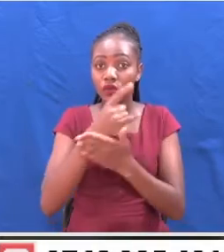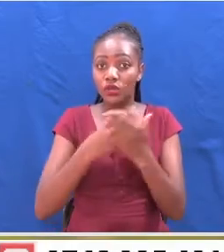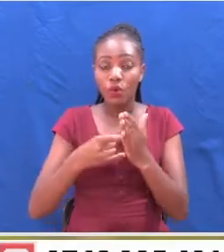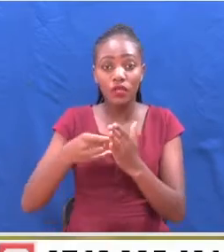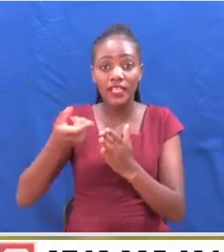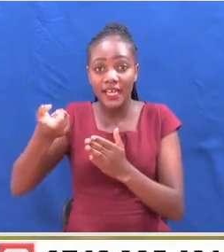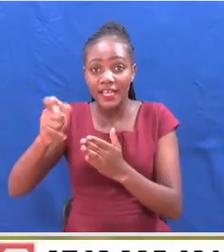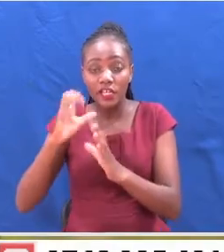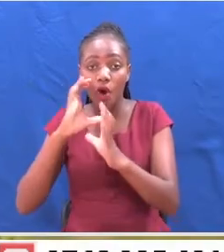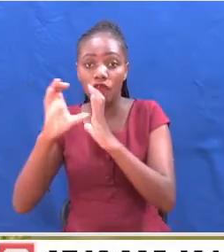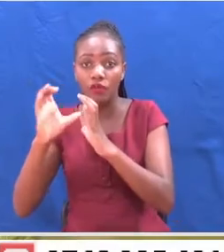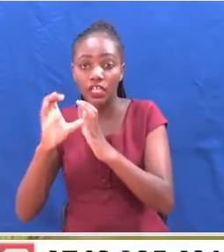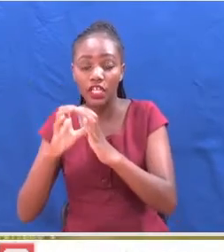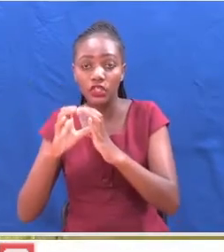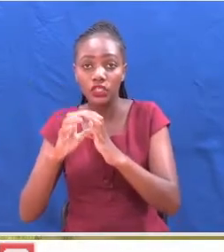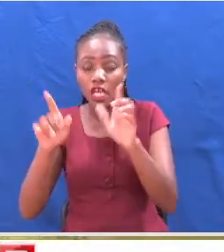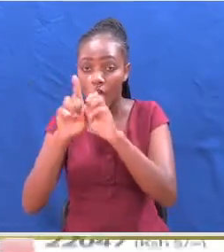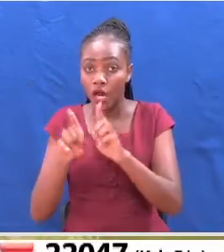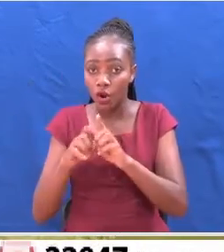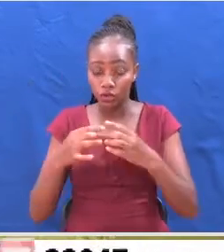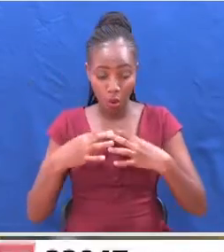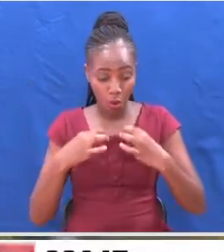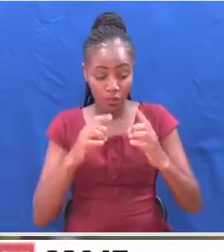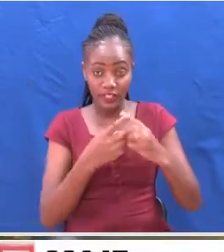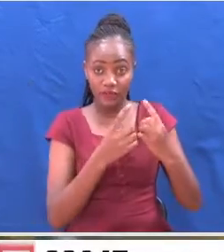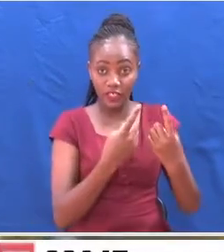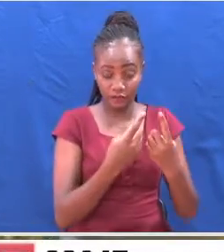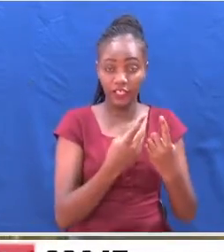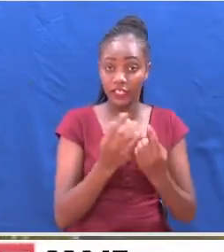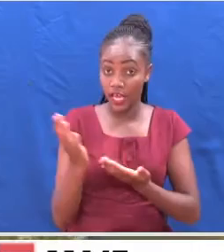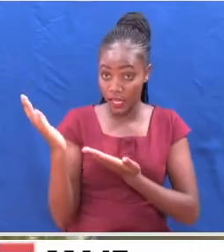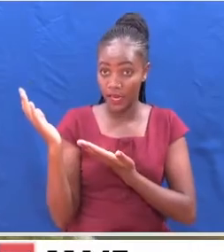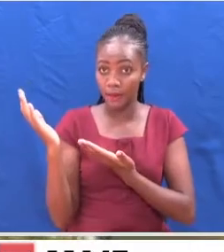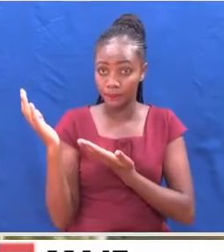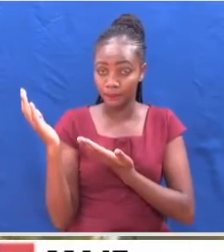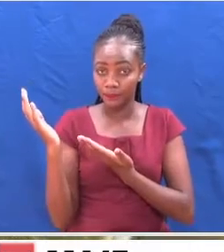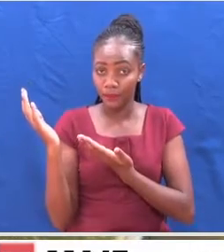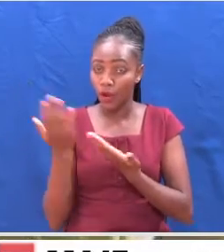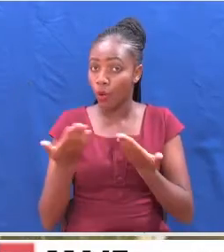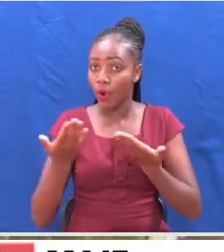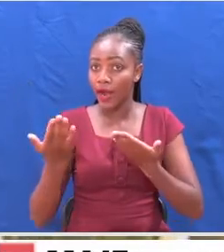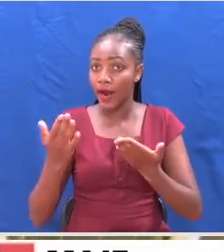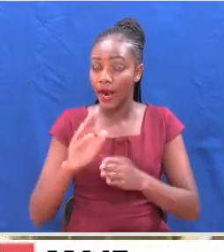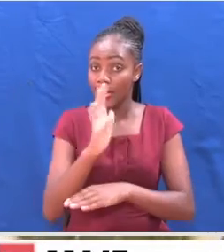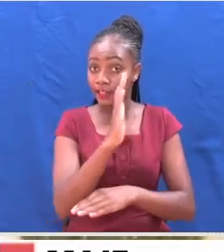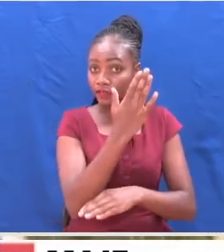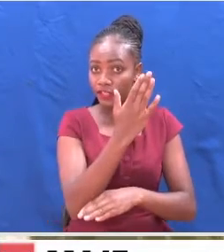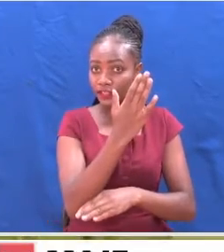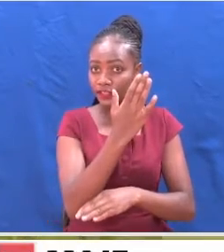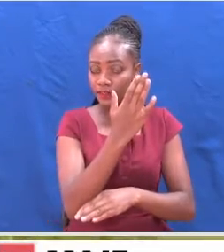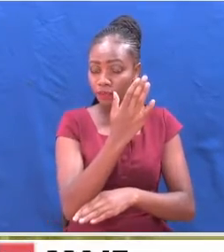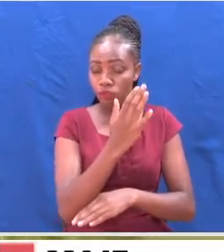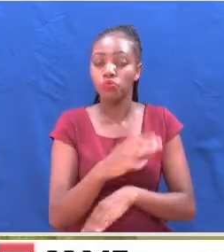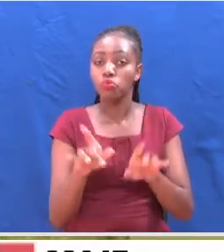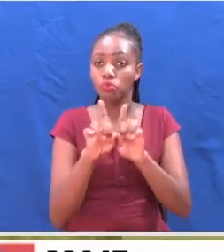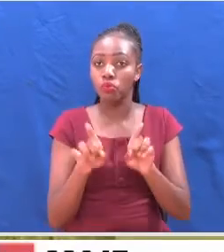ya mawasiliano, magwanda ya kijeshi pamoja na grenade ni miongoni mwa vifaa vilivyopatikana katika maficho ambapo uvamizi huo